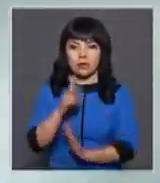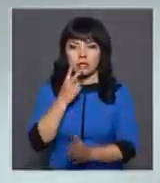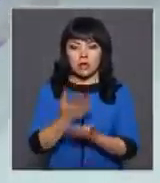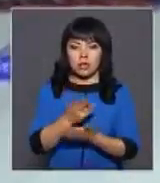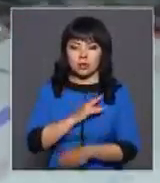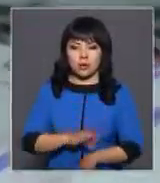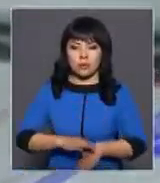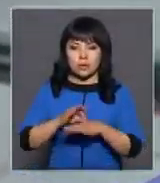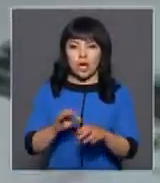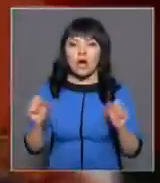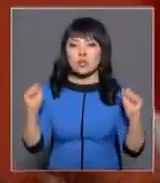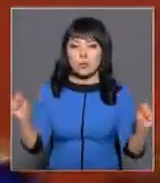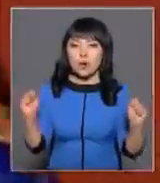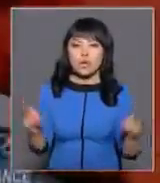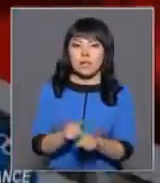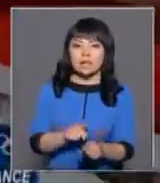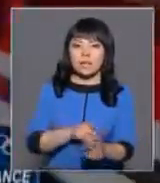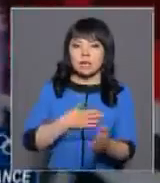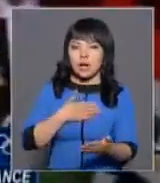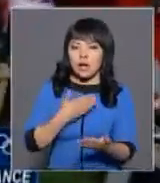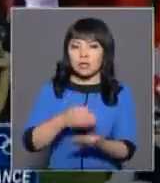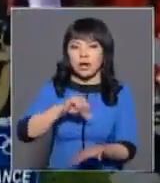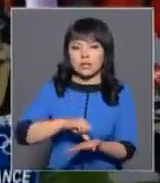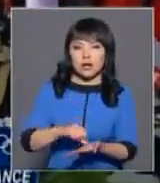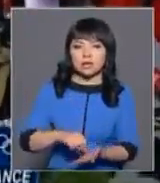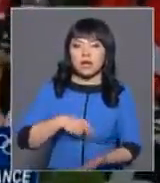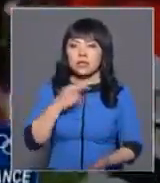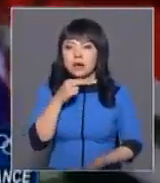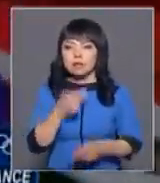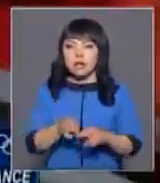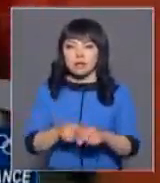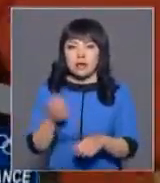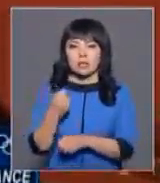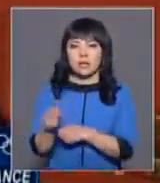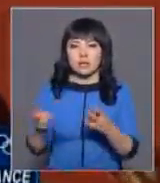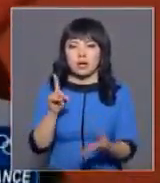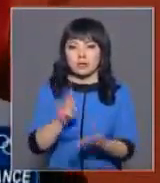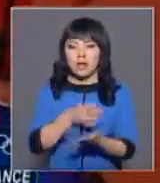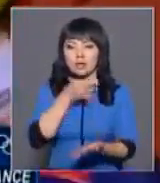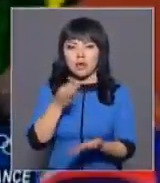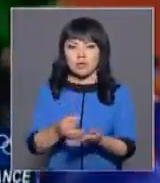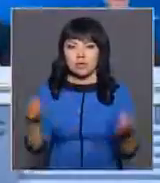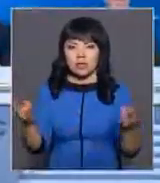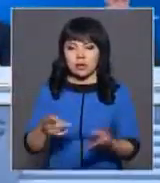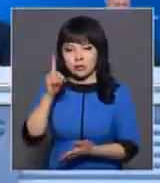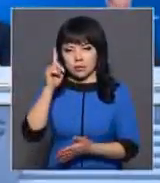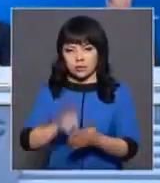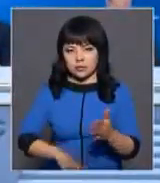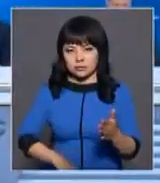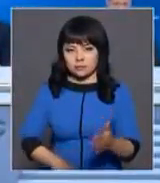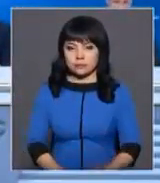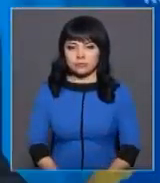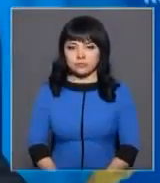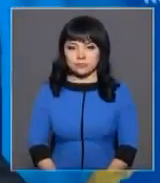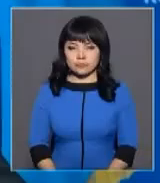кетті. Спортшылар намысқа тырысып, қалайда жүлделі орыннан табылатындарына сенімді.